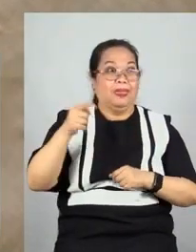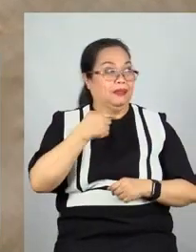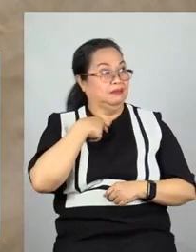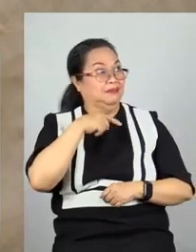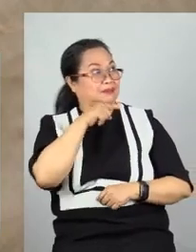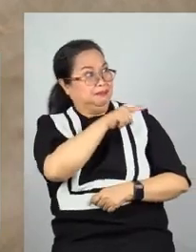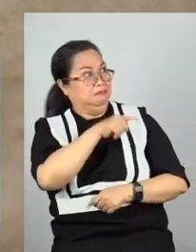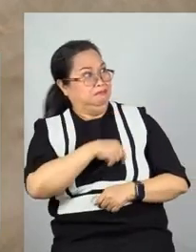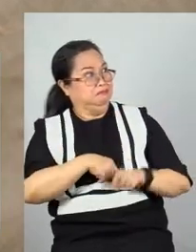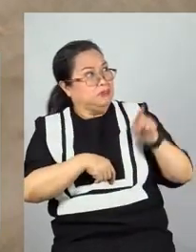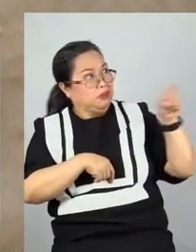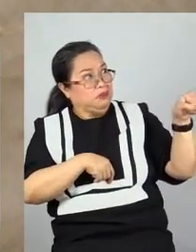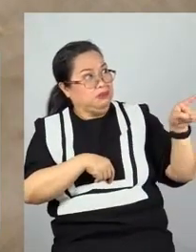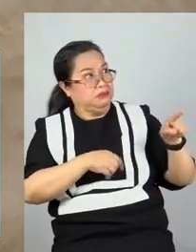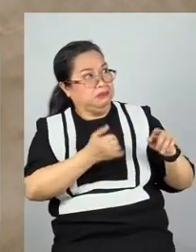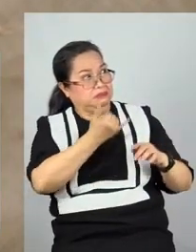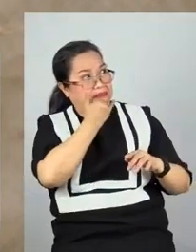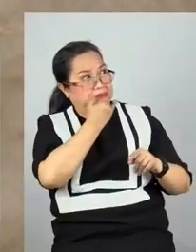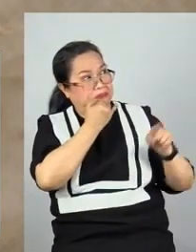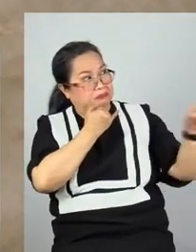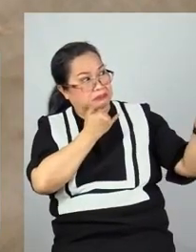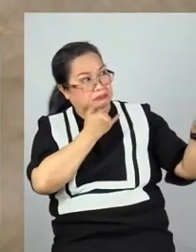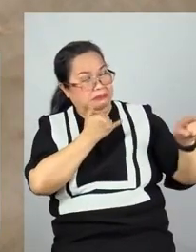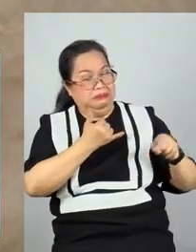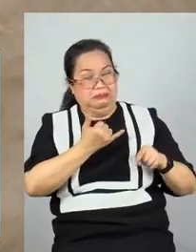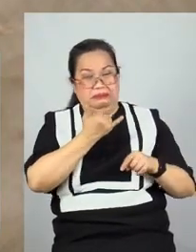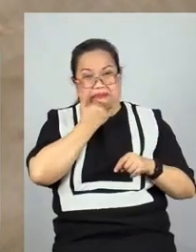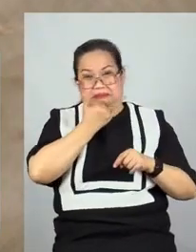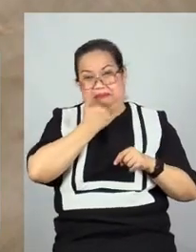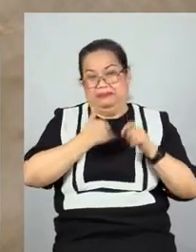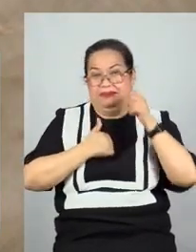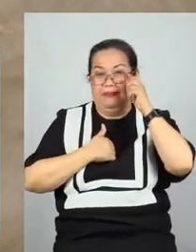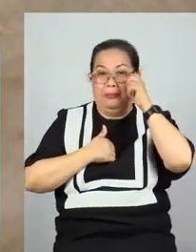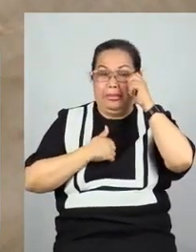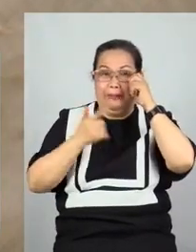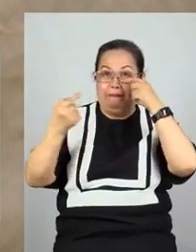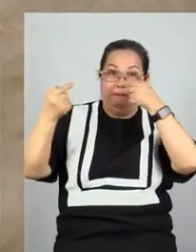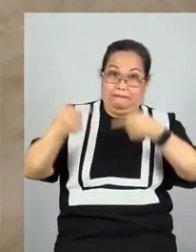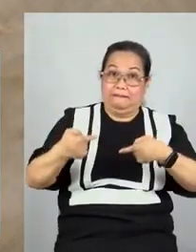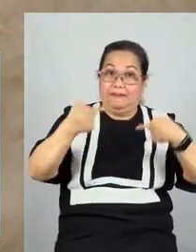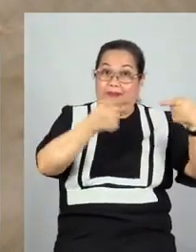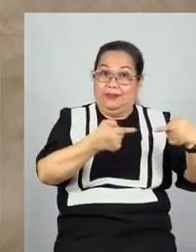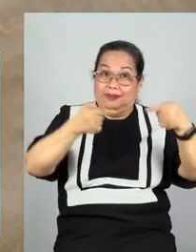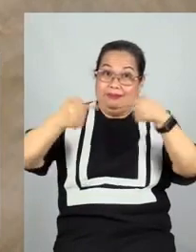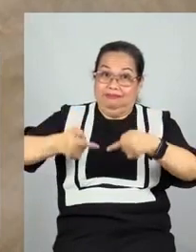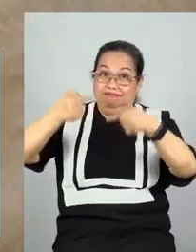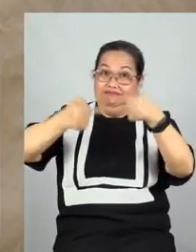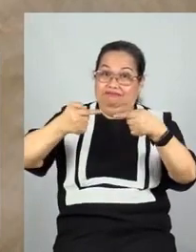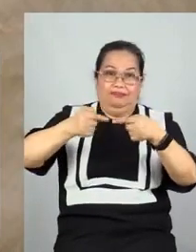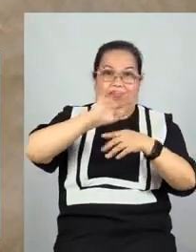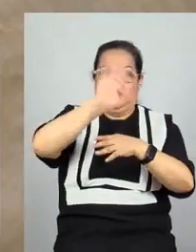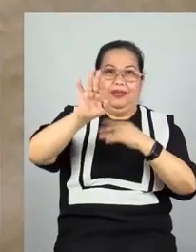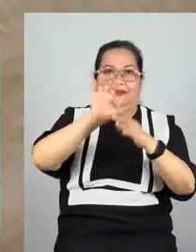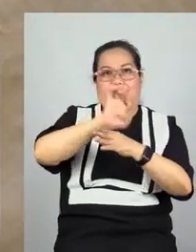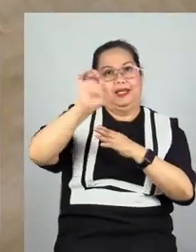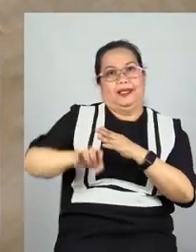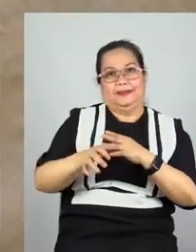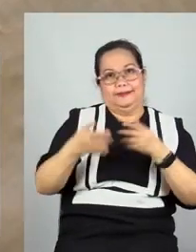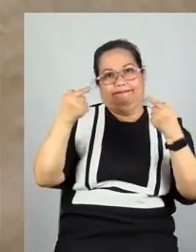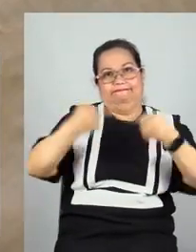yon, ikaw ang nagkasala sa kanya. Walang katapusan. Di ba?